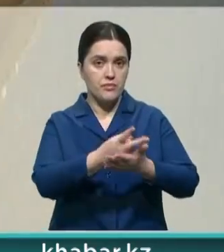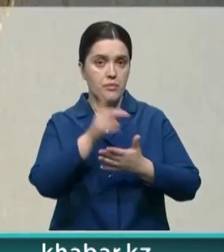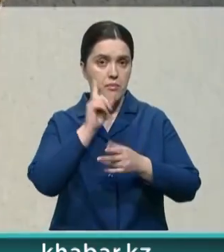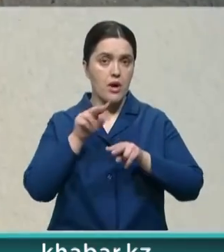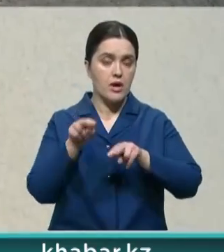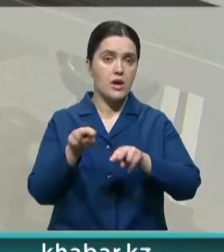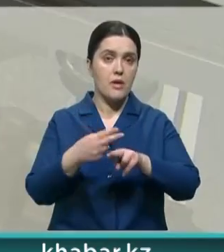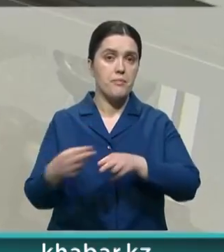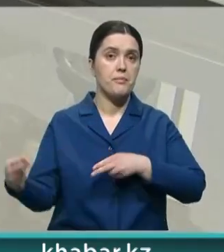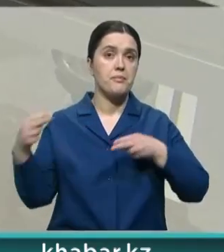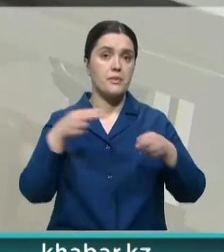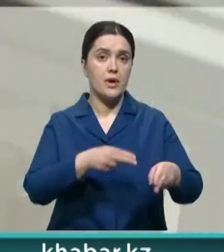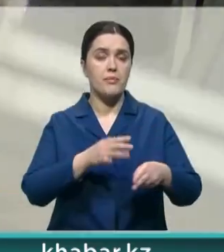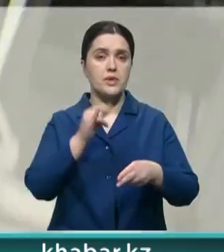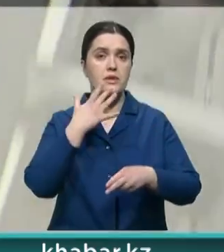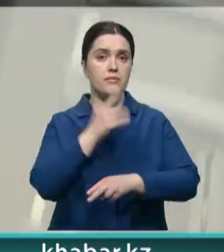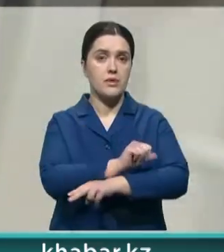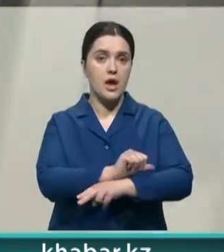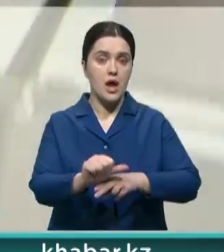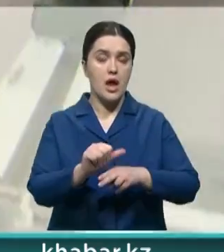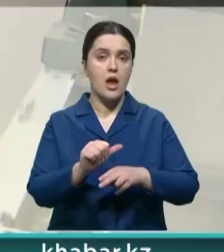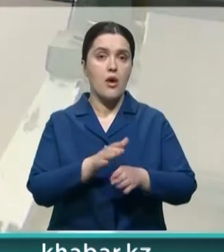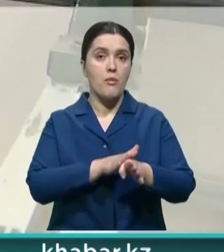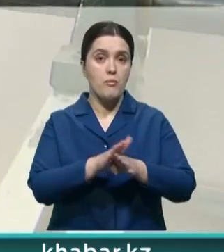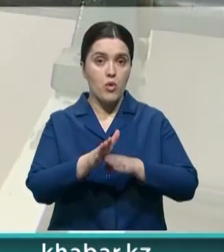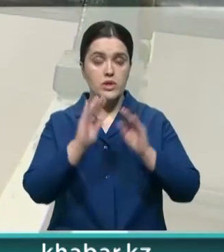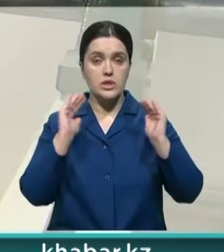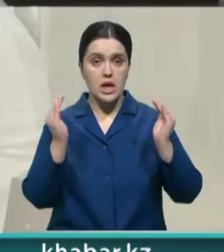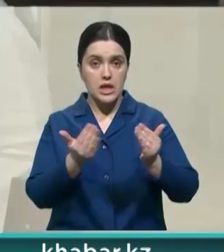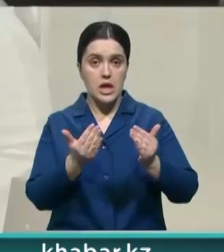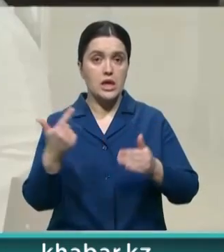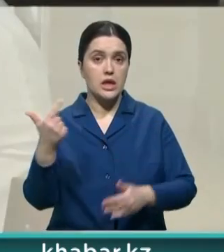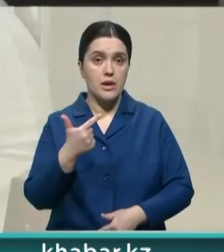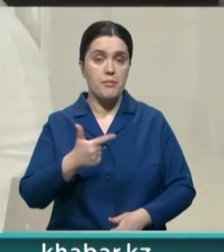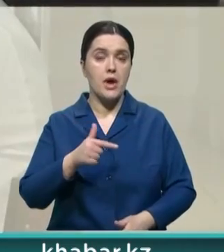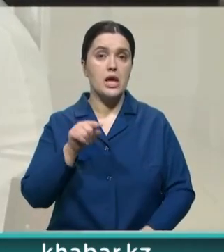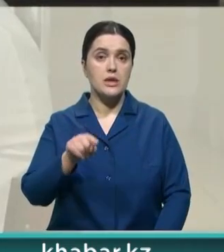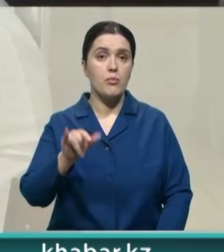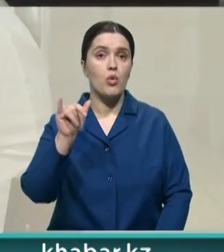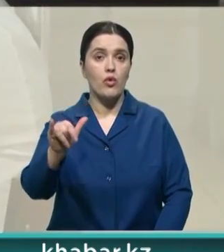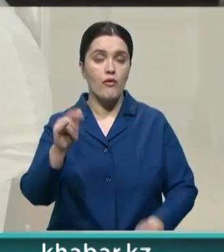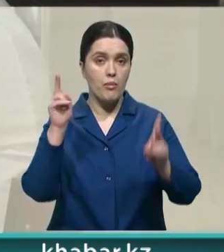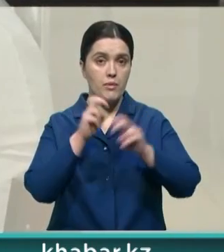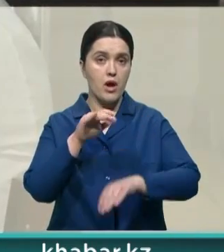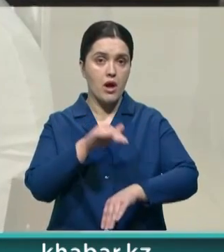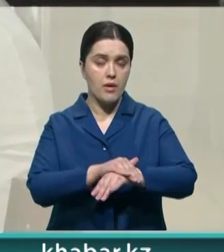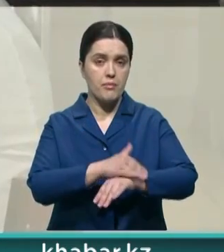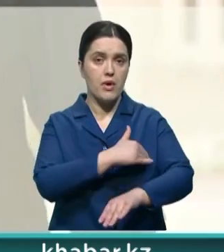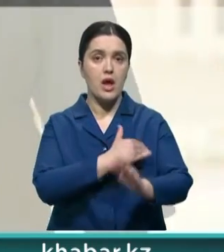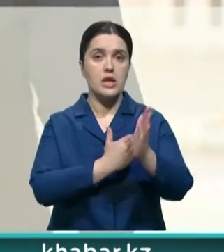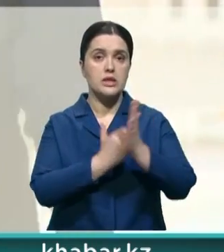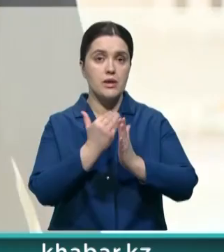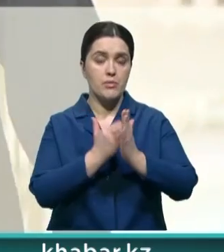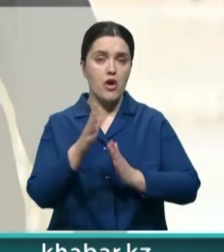прибыли из стран, где зарегистрирован коронавирус. Напомню, что полная изоляция гарантирована тем, у кого при осмотре выявят симптомы